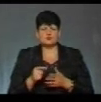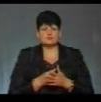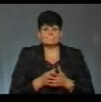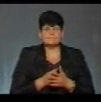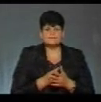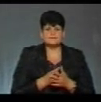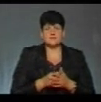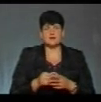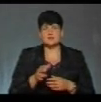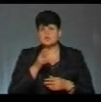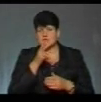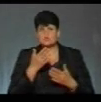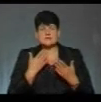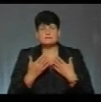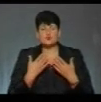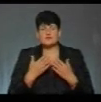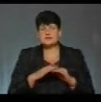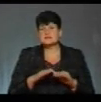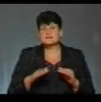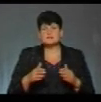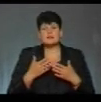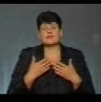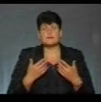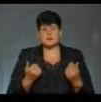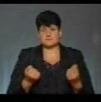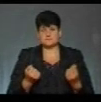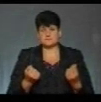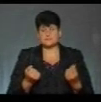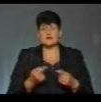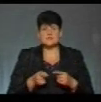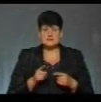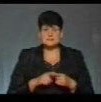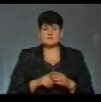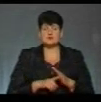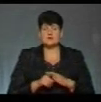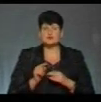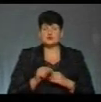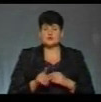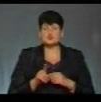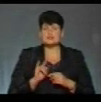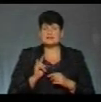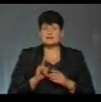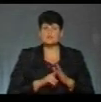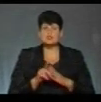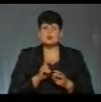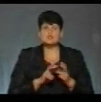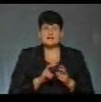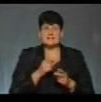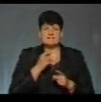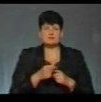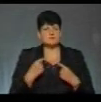і часу на спілкування з дітьми немає. Так? Це приводить до того, що дитина починає шукати відповідь де-інде.